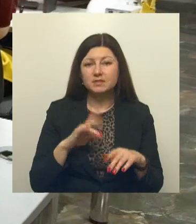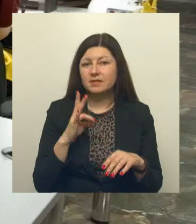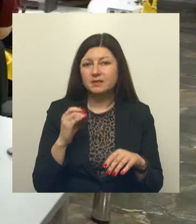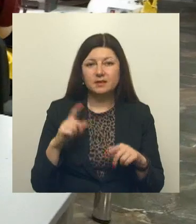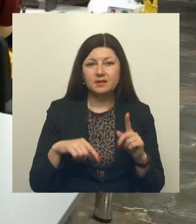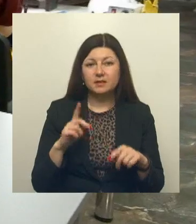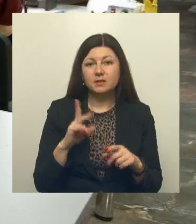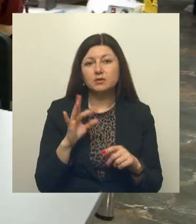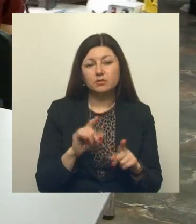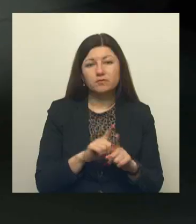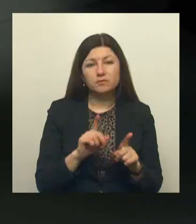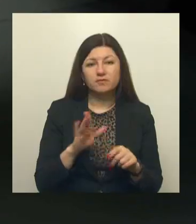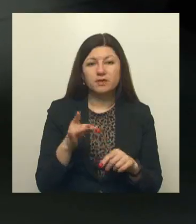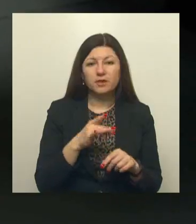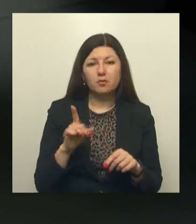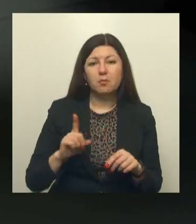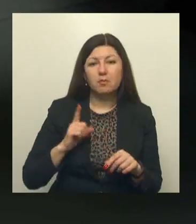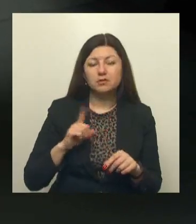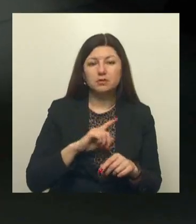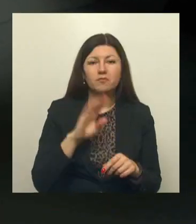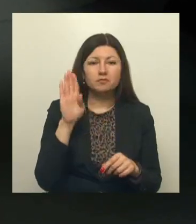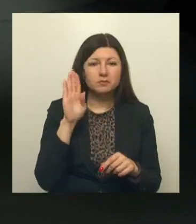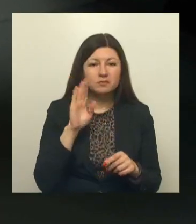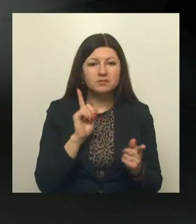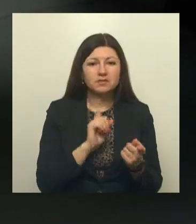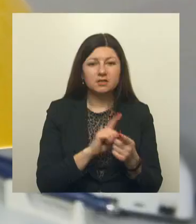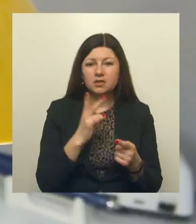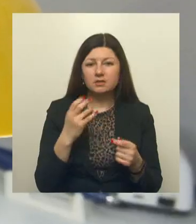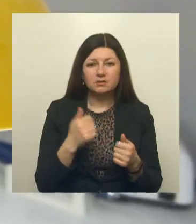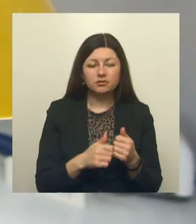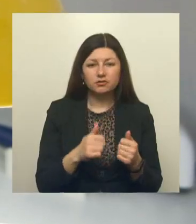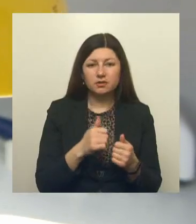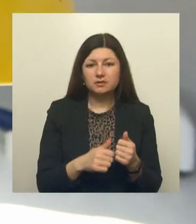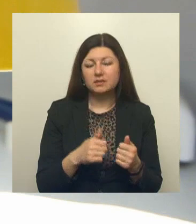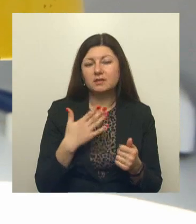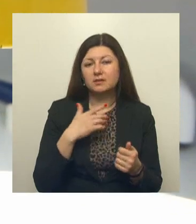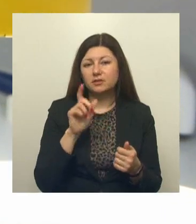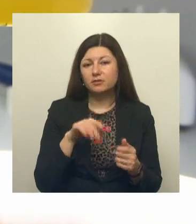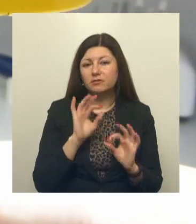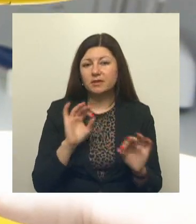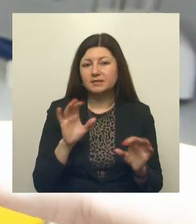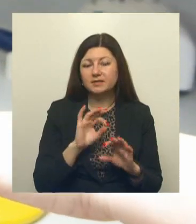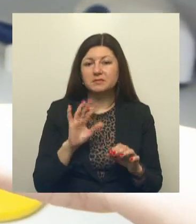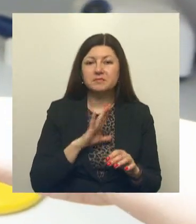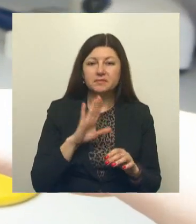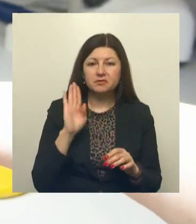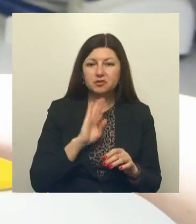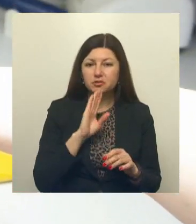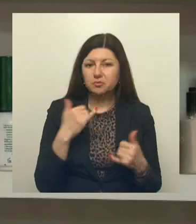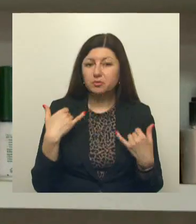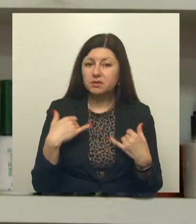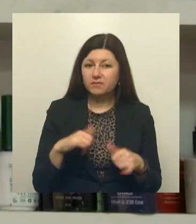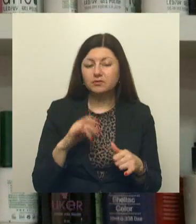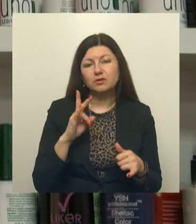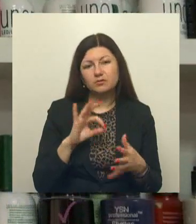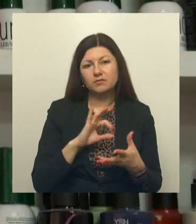все же, особенно в регионах, мастеров сильного пола встретишь нечасто. Наш герой рассказывает, иногда женщины удивляются, но в